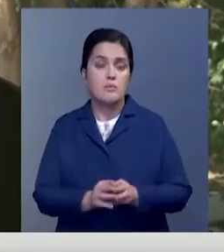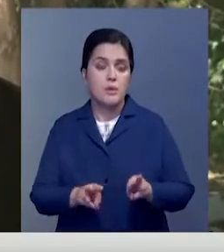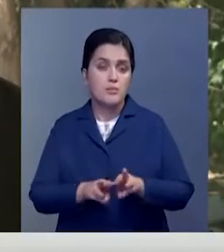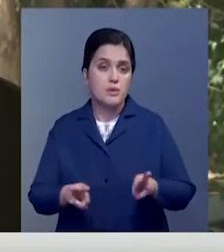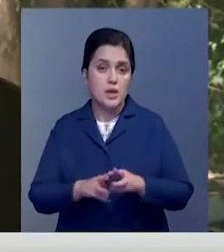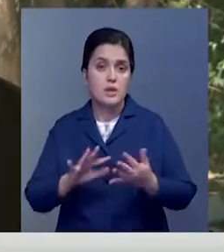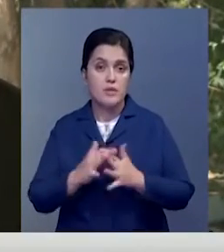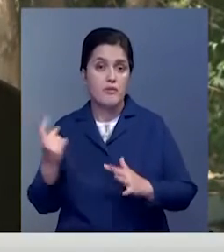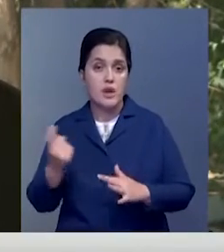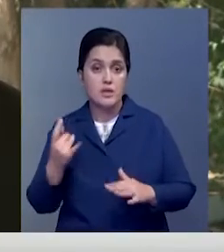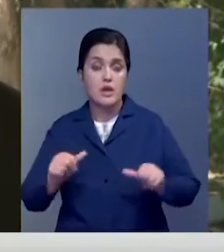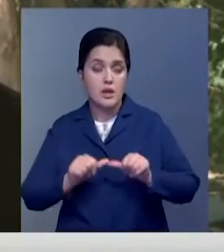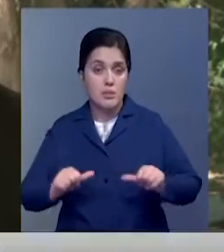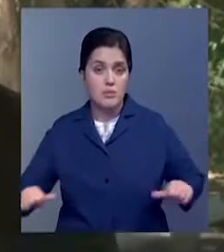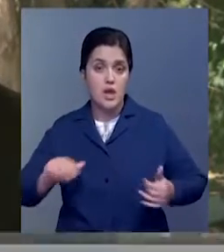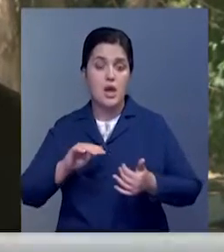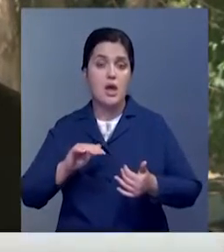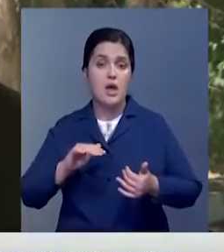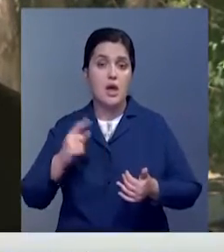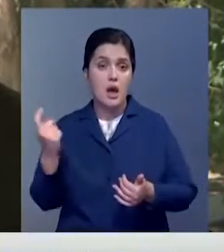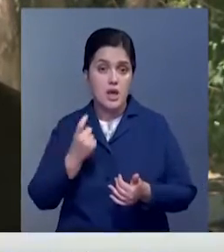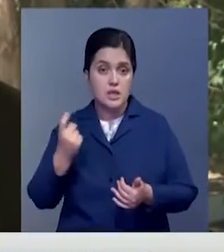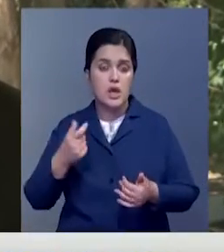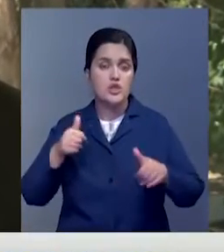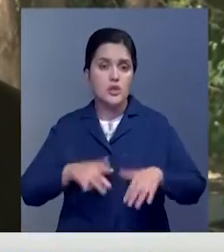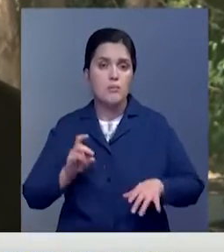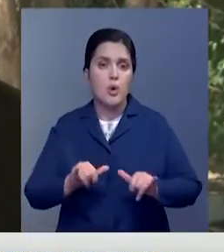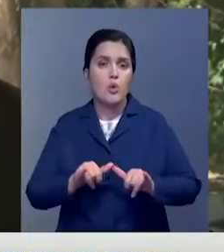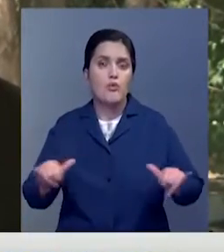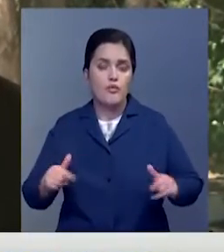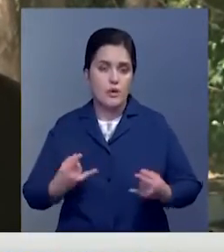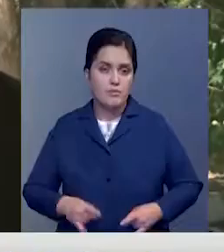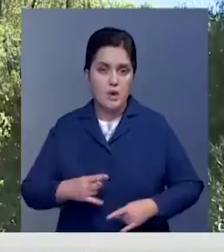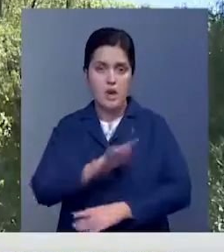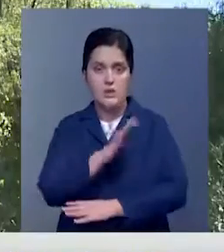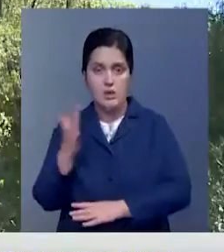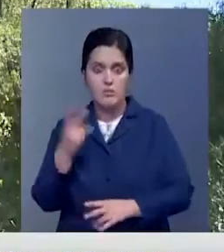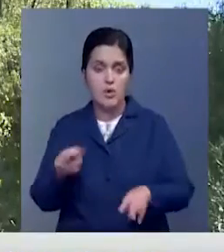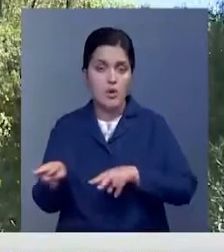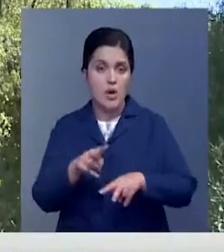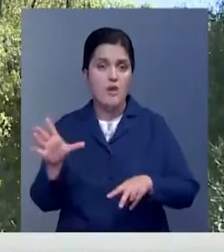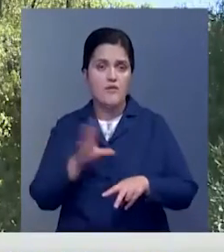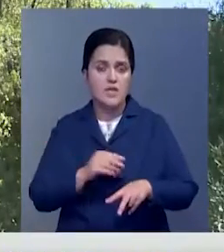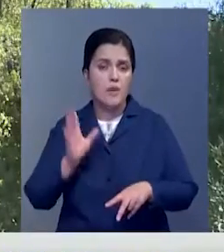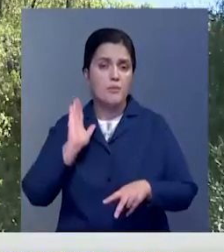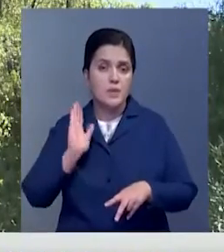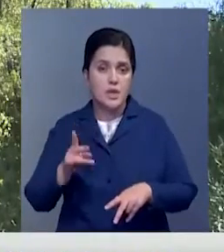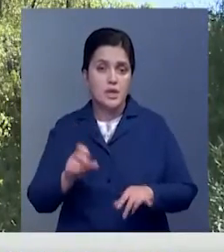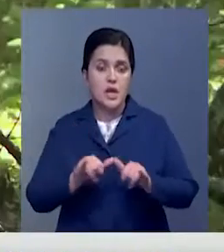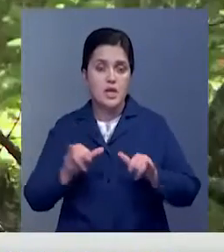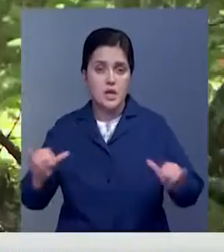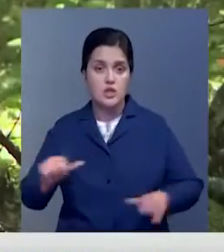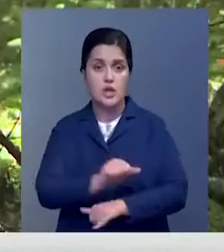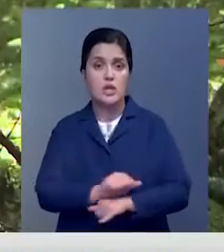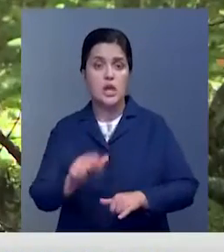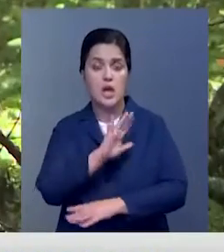сельского хозяйства и Комитетом лесного хозяйства решаем, как увеличить продуктивность лесоводства. Все перспективы для расширения границ